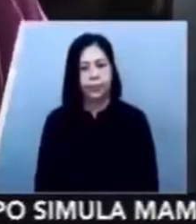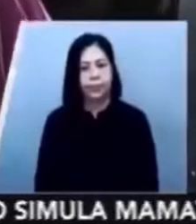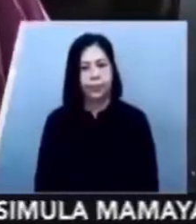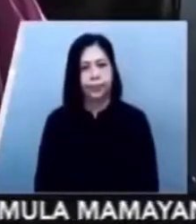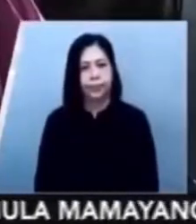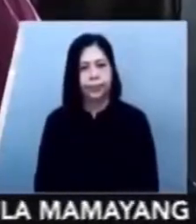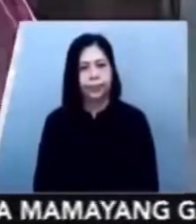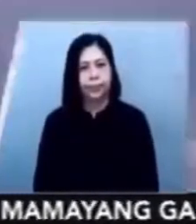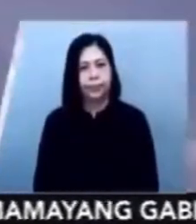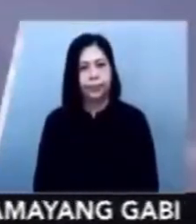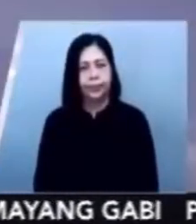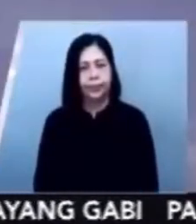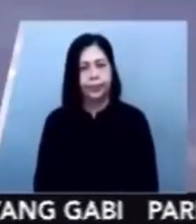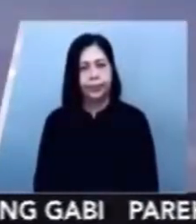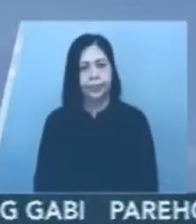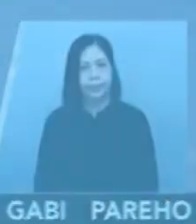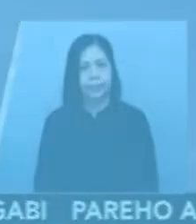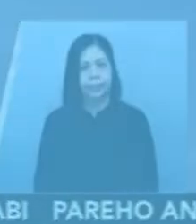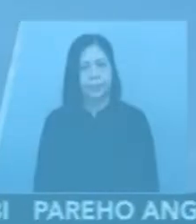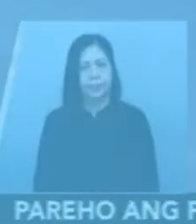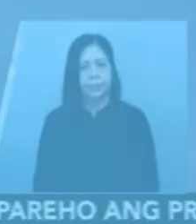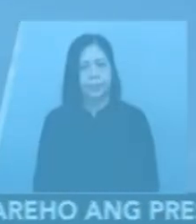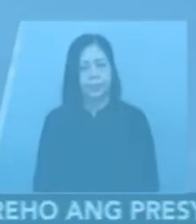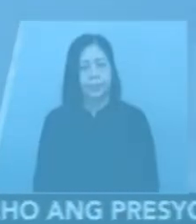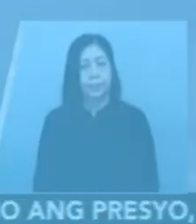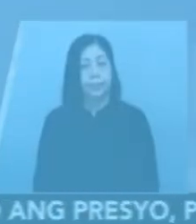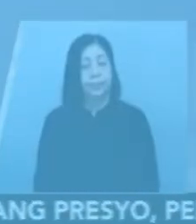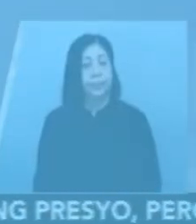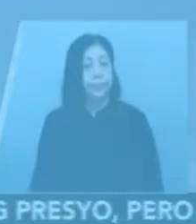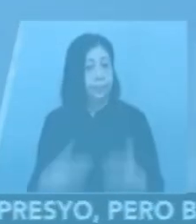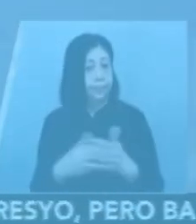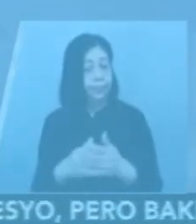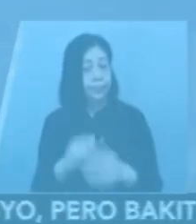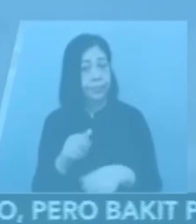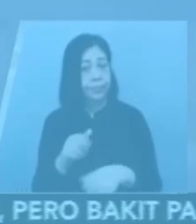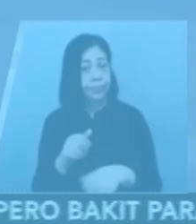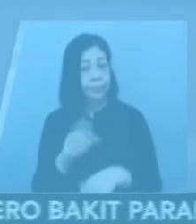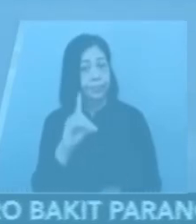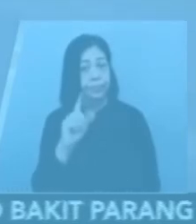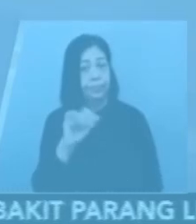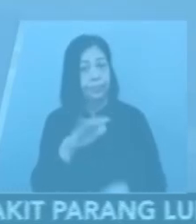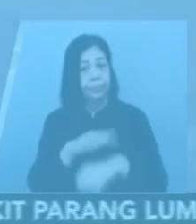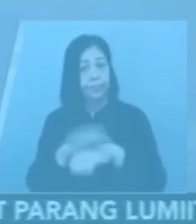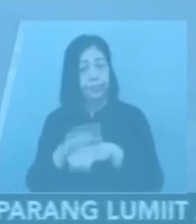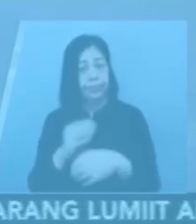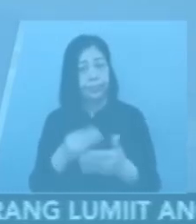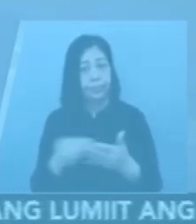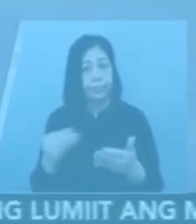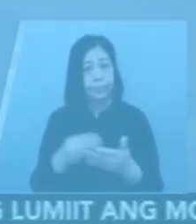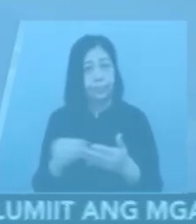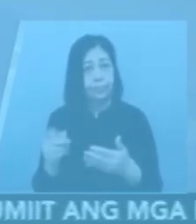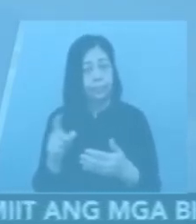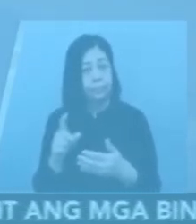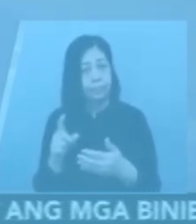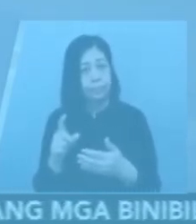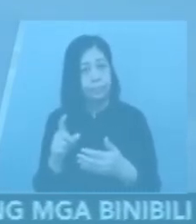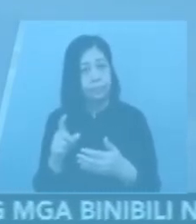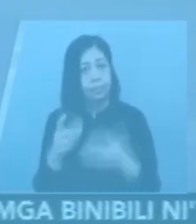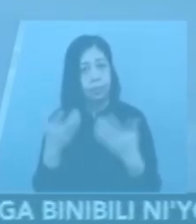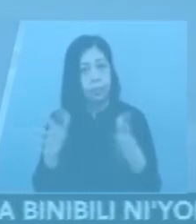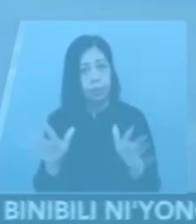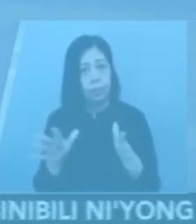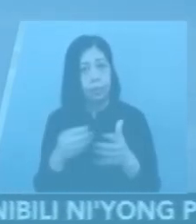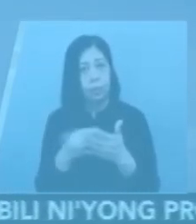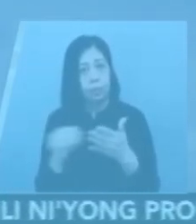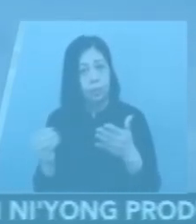4 oras. Muling nagpaalala ang DTI sa mga mamimili o bumili lang